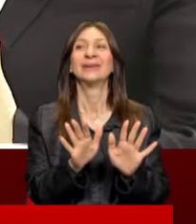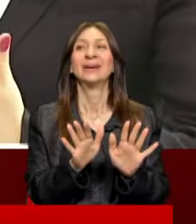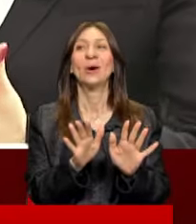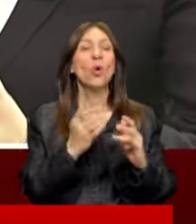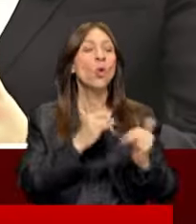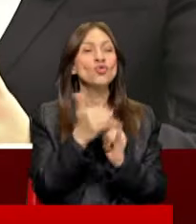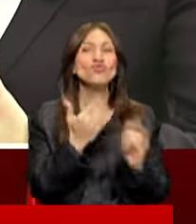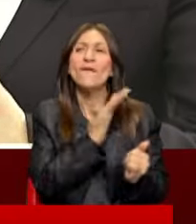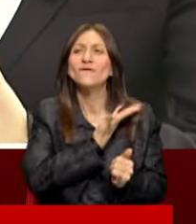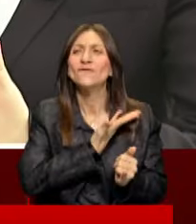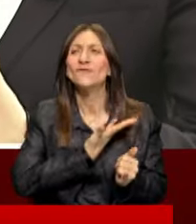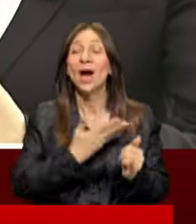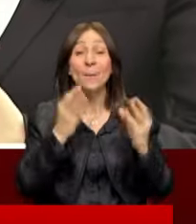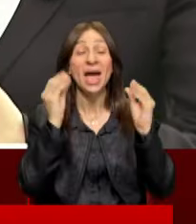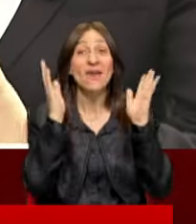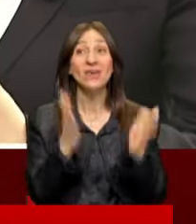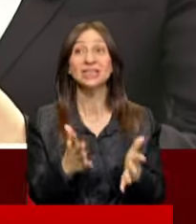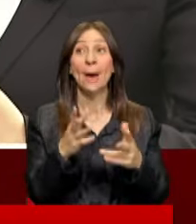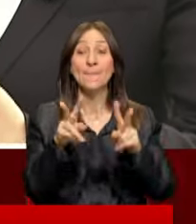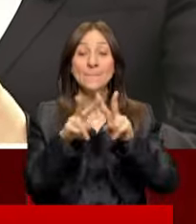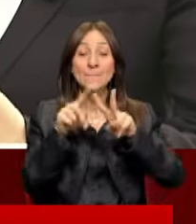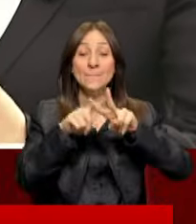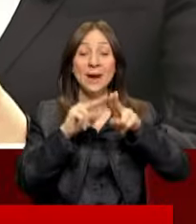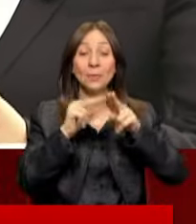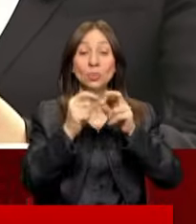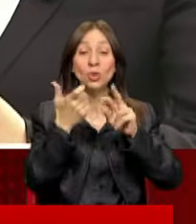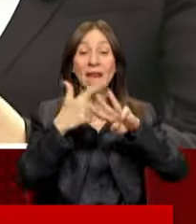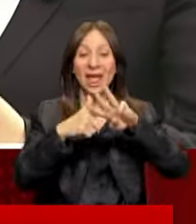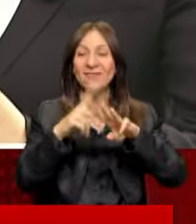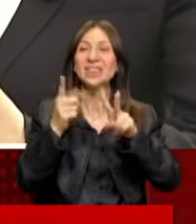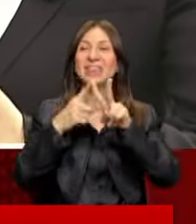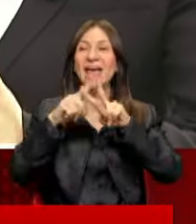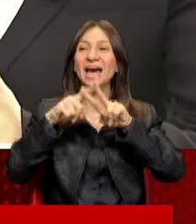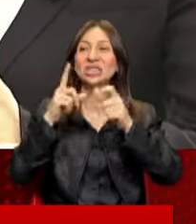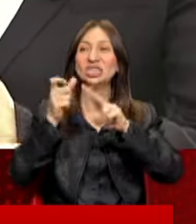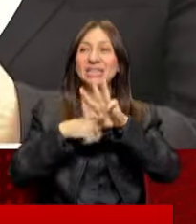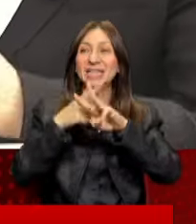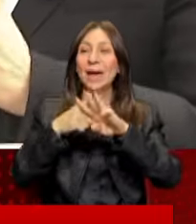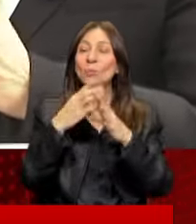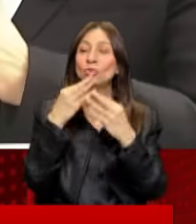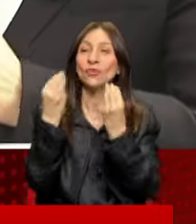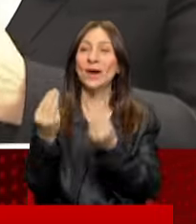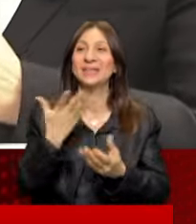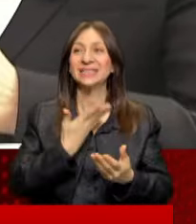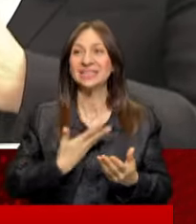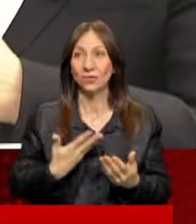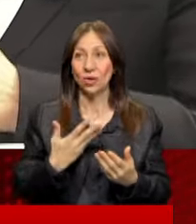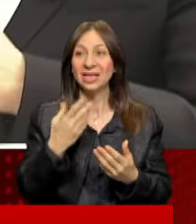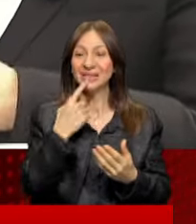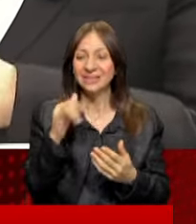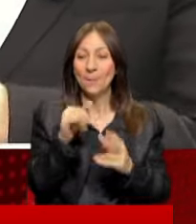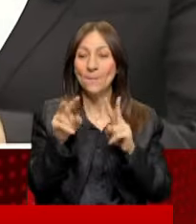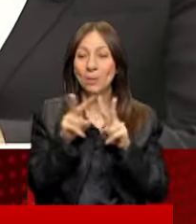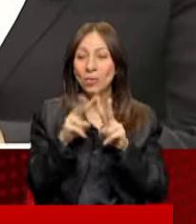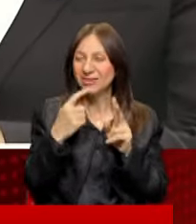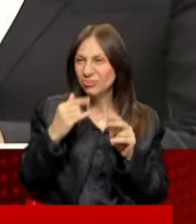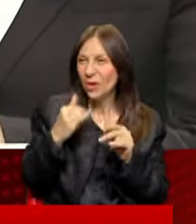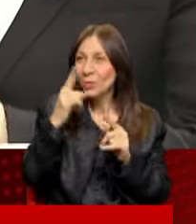Oyun oynamayı çok seviyor ama en çok da Makbule'yi ve Naciye'yi mutlu etmeyi seviyor. Özellikle de yaşı biraz daha yakın olduğu için